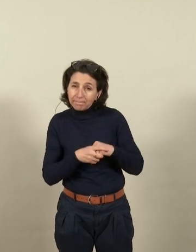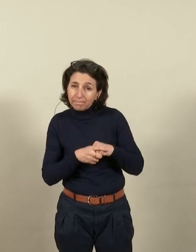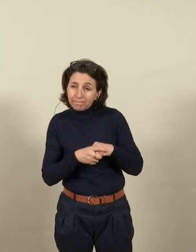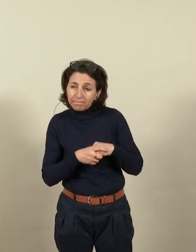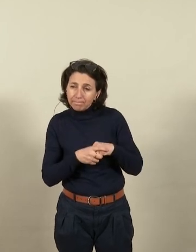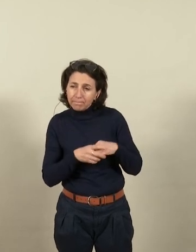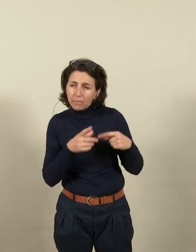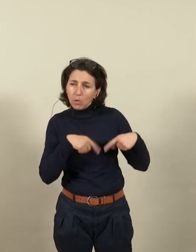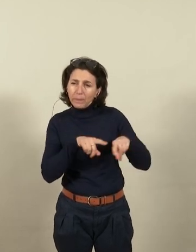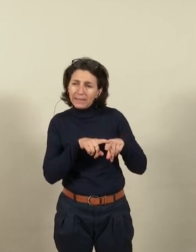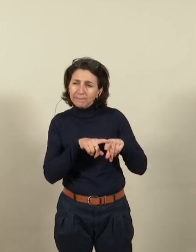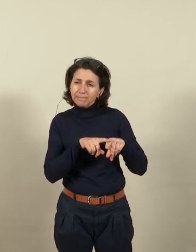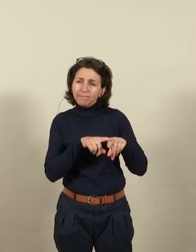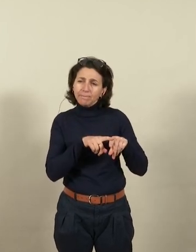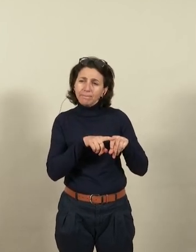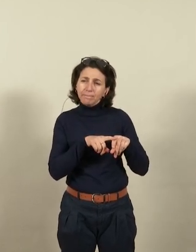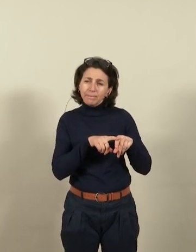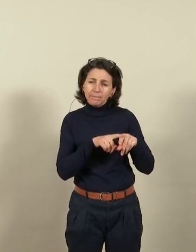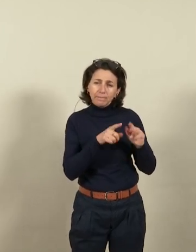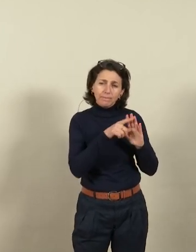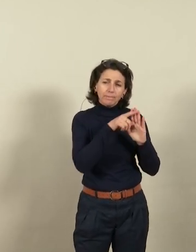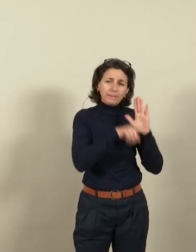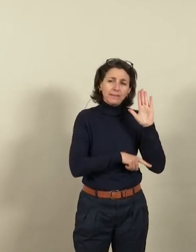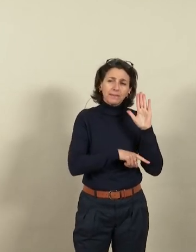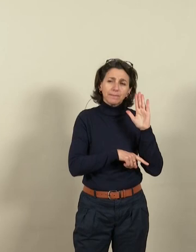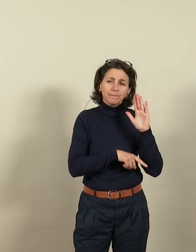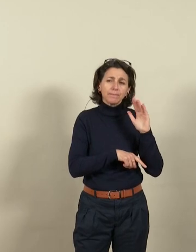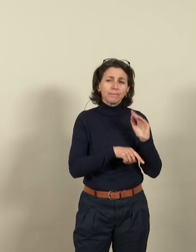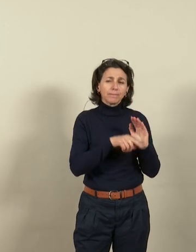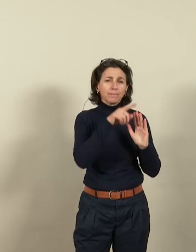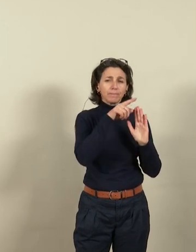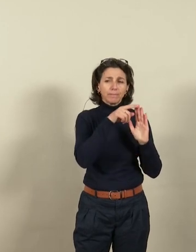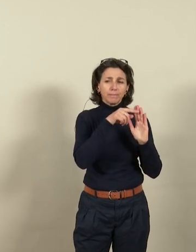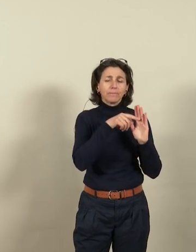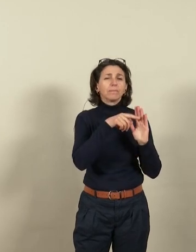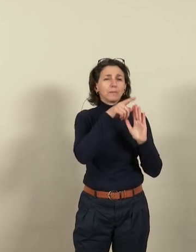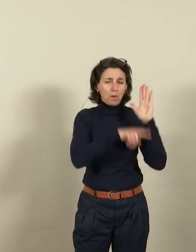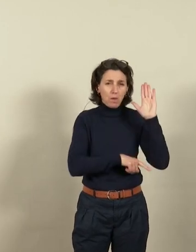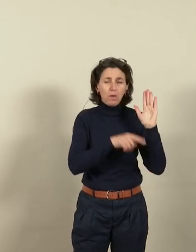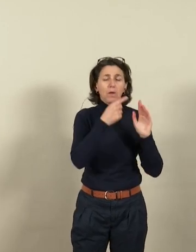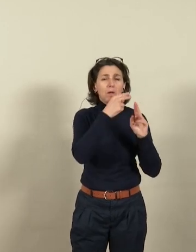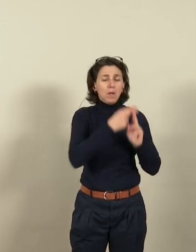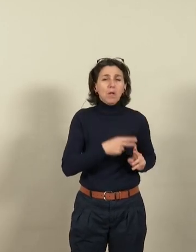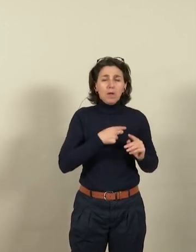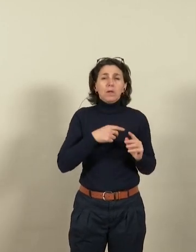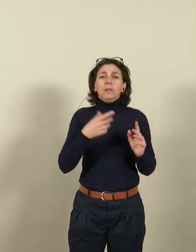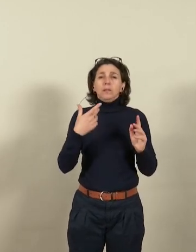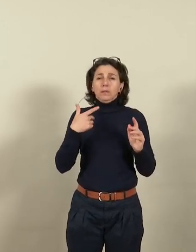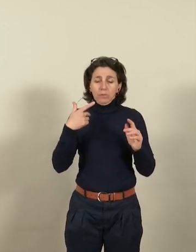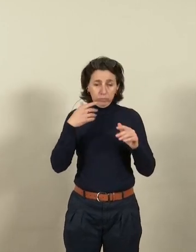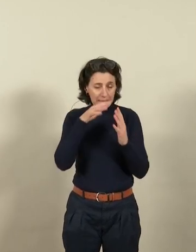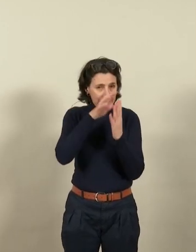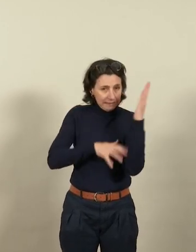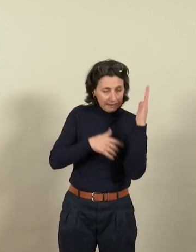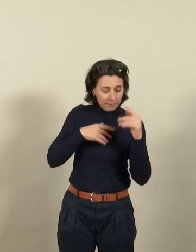une récapitulative pour être sûr que on ne se mélange pas les pinceaux osddc donc vous n'avez plus de